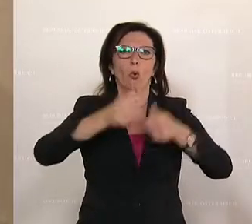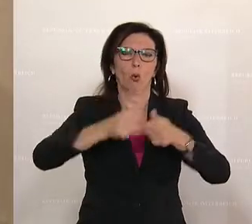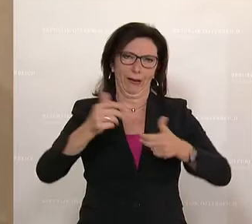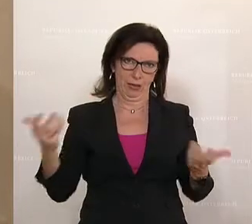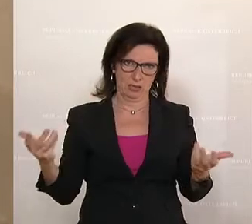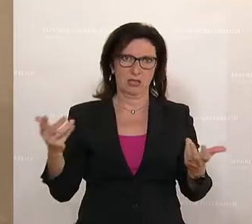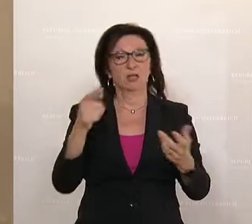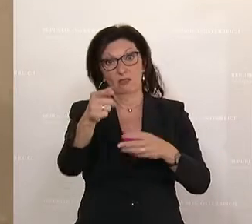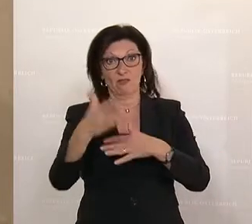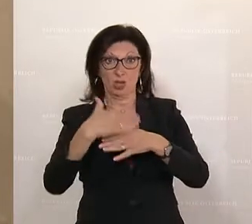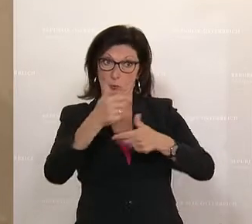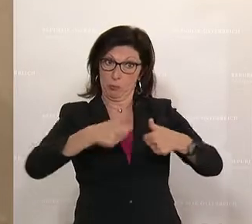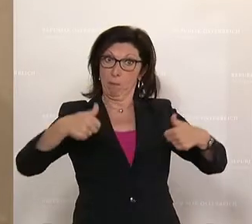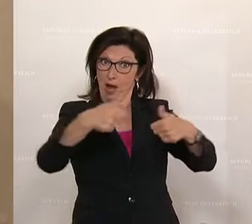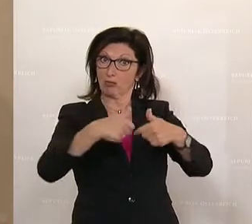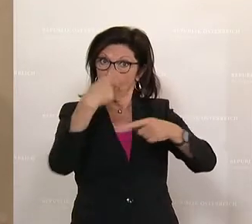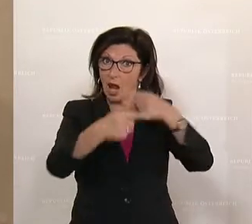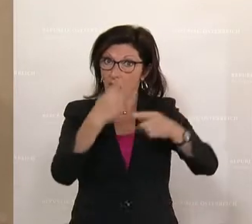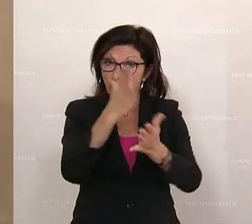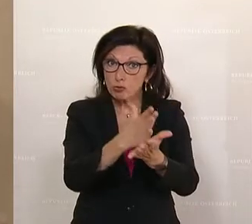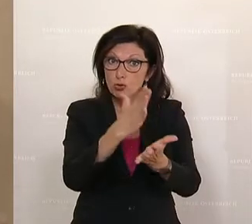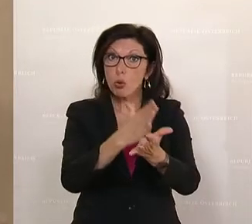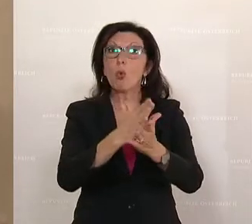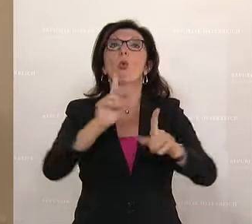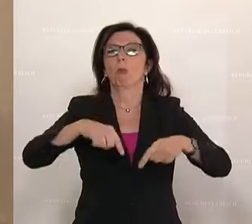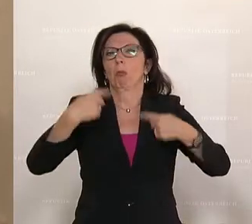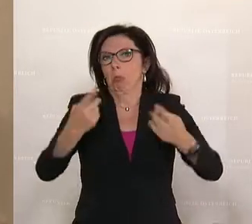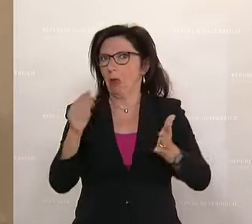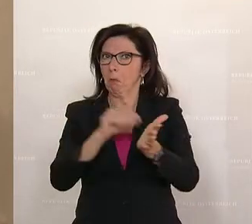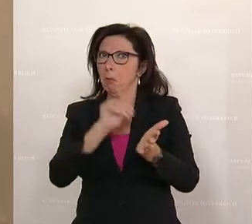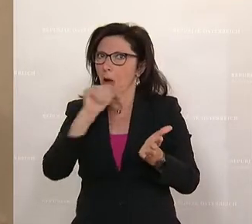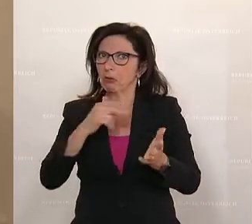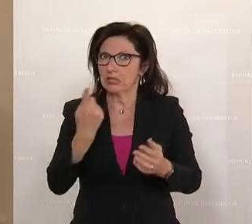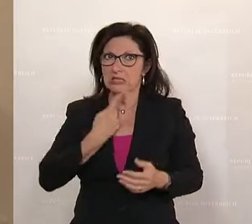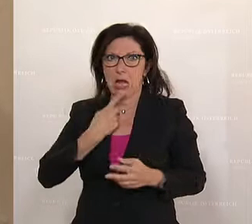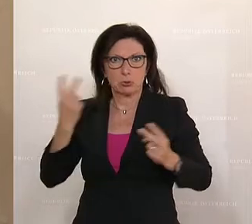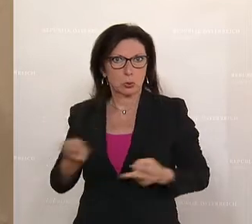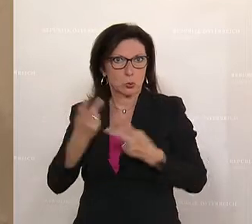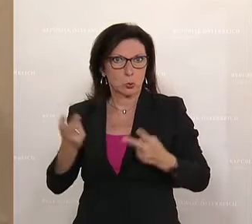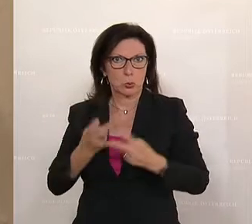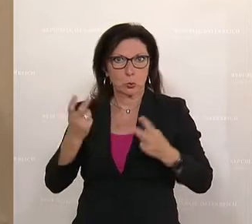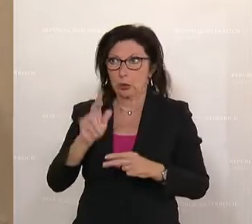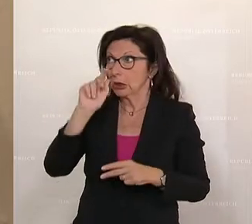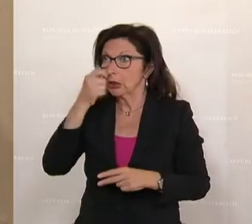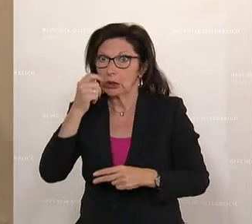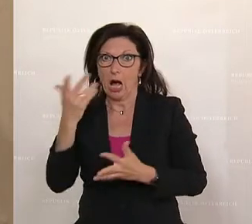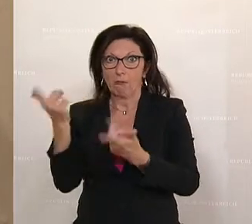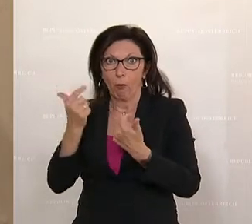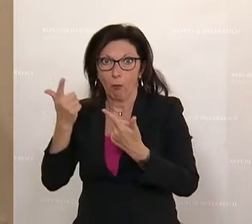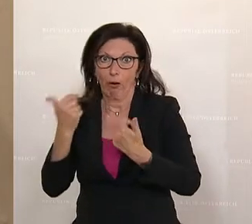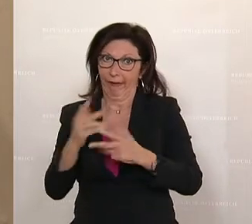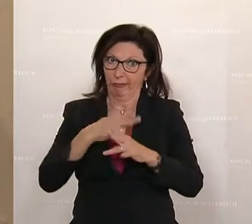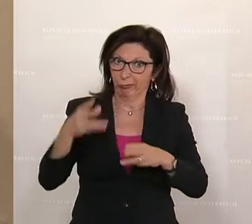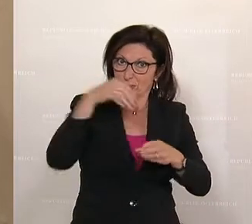Fall, würde die Plattform arbeiten und schon uns selbst entlasten bei der Suche nach den notwendigen Gasvorkommen. Das heißt also, es